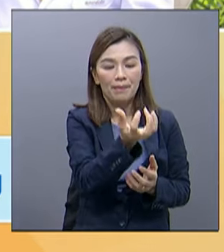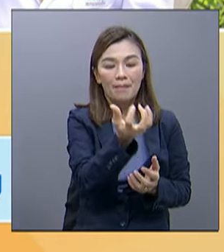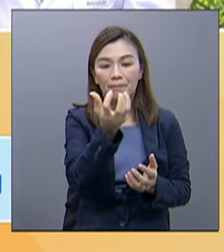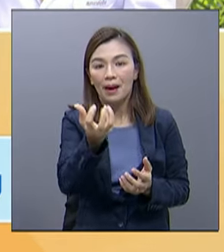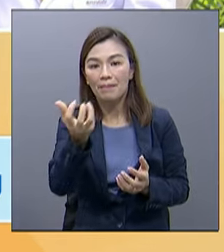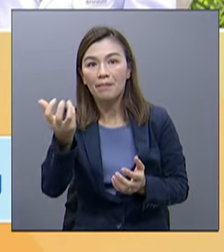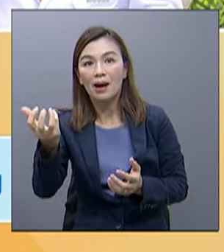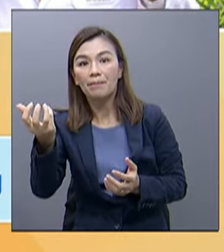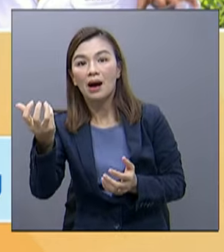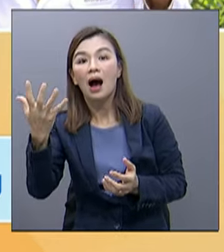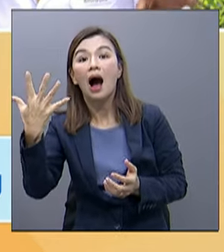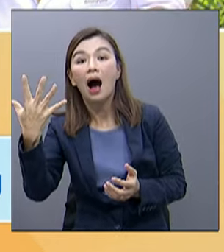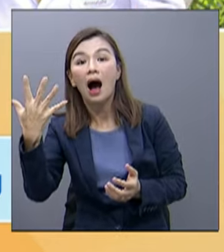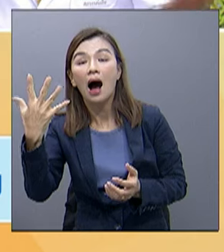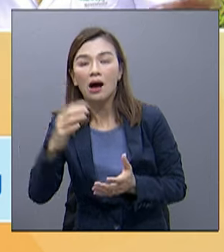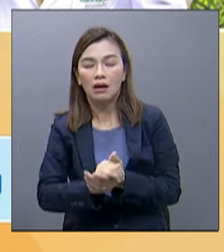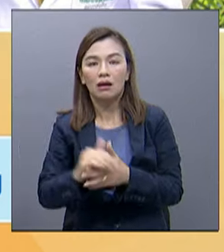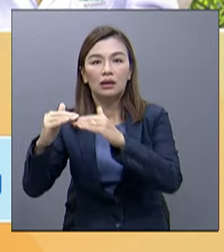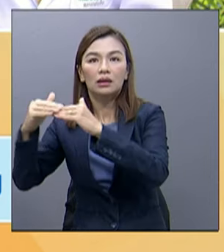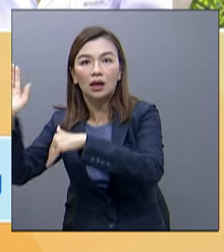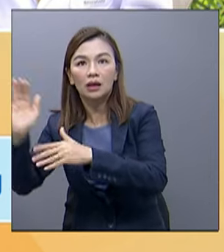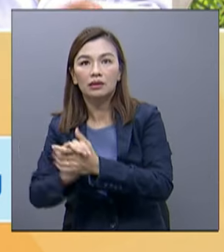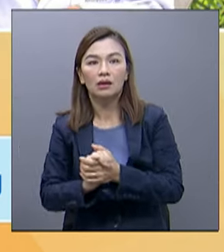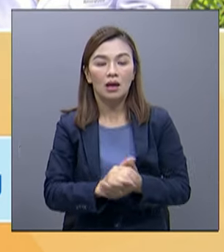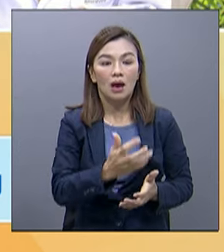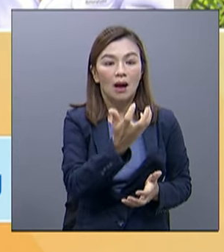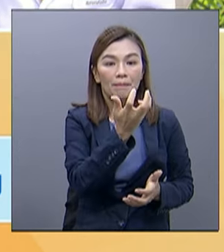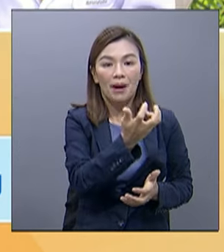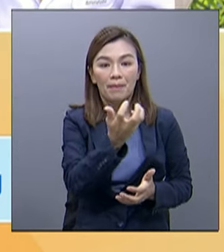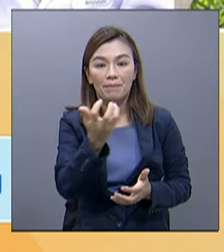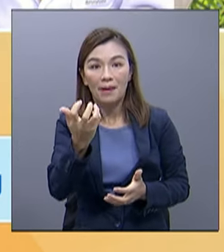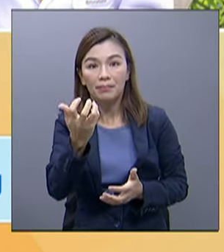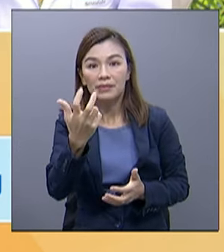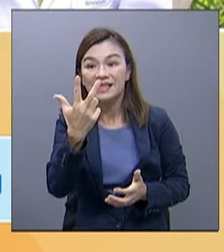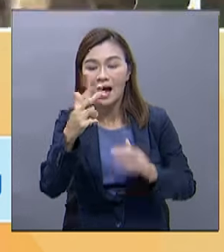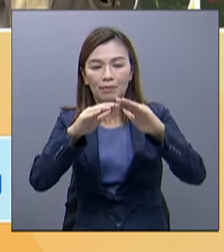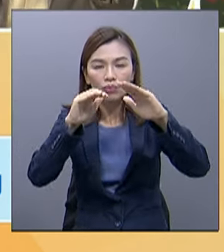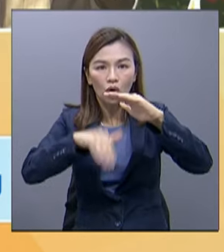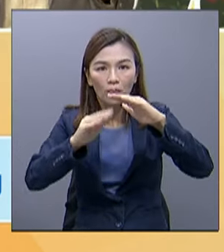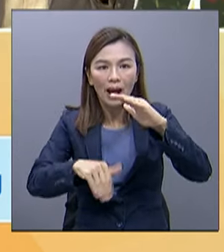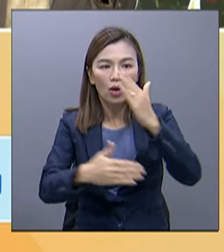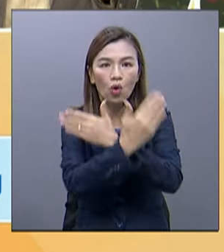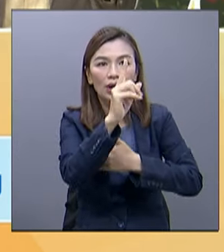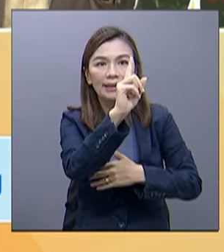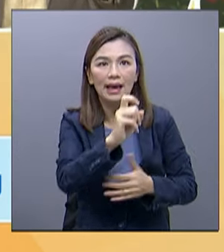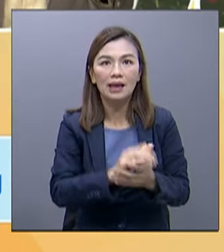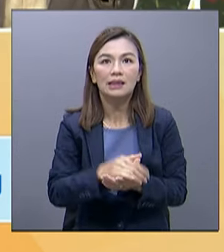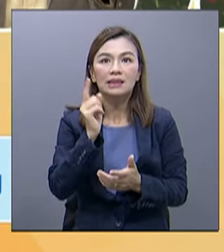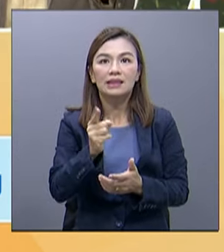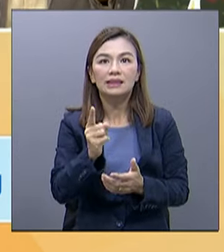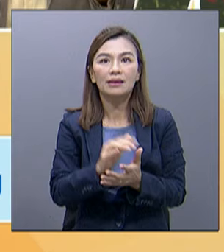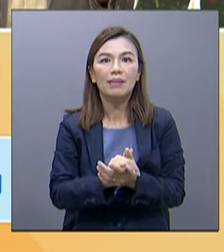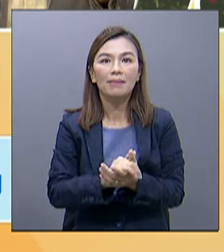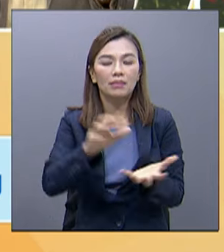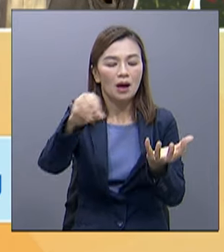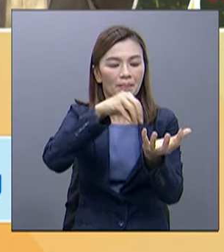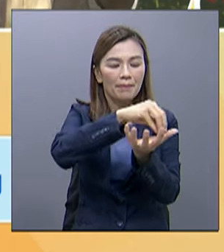กินน้อยกว่า 3ฝ่ามือคนที่กินน้อยกว่า 3ฝ่ามือตายมากกว่าอข้อมูลคนไทยนะครับผักเนี่ยต้อง 5ฝ่ามือผักผลไม้เอาง่ายๆเลยไม่ต้อง